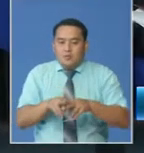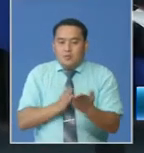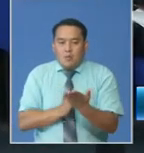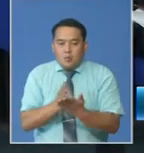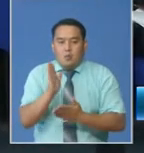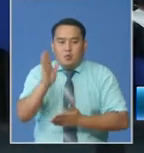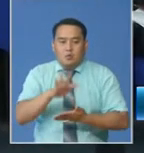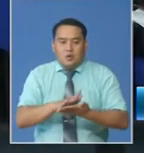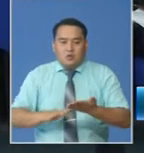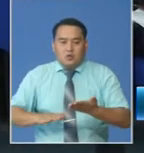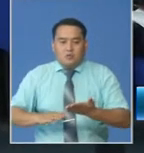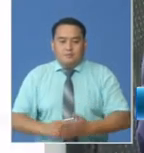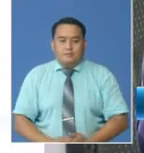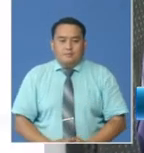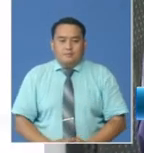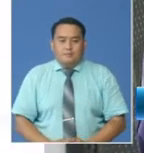будет продолжена.